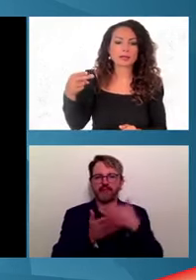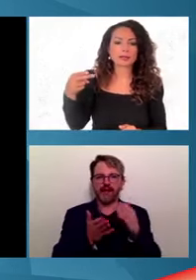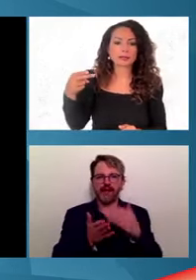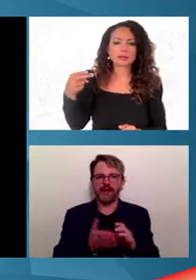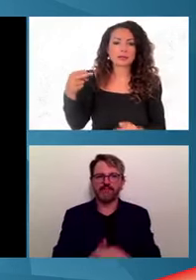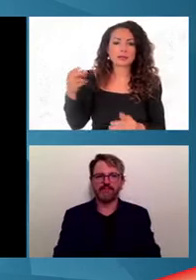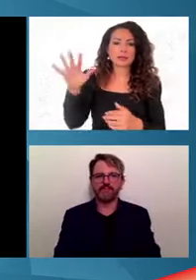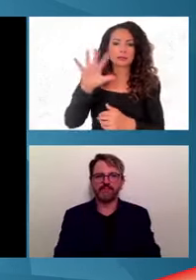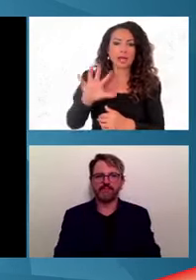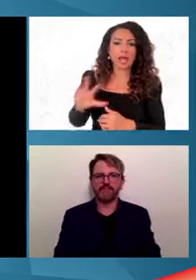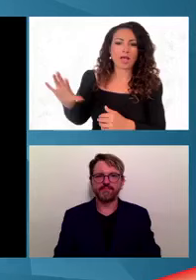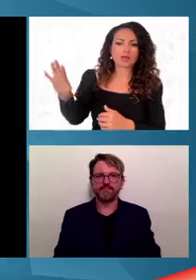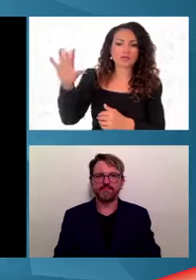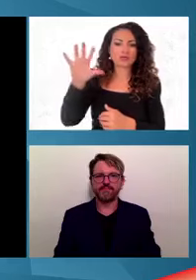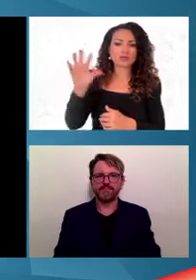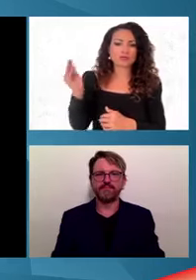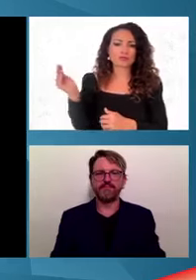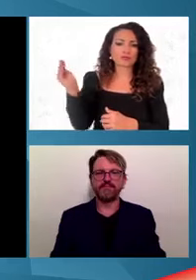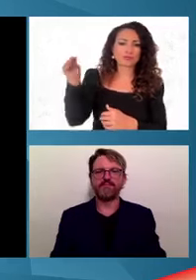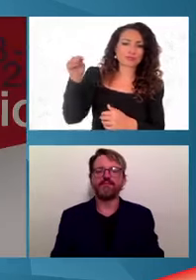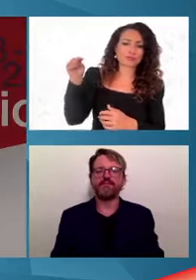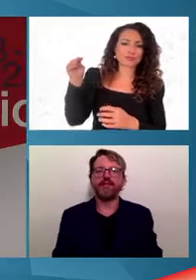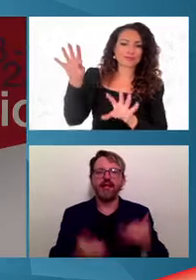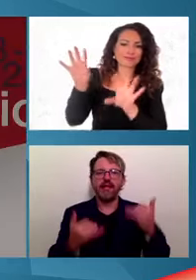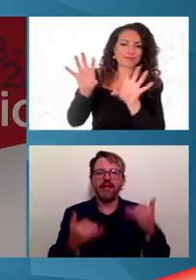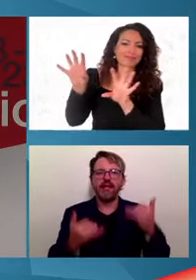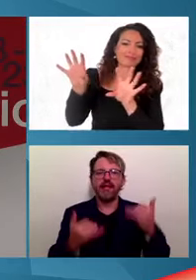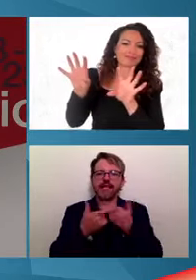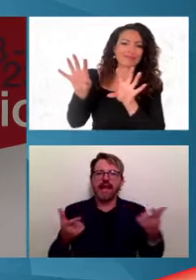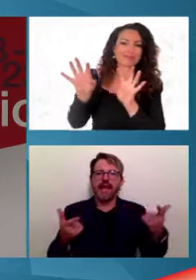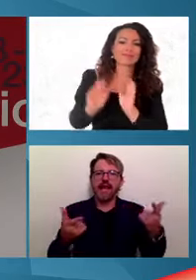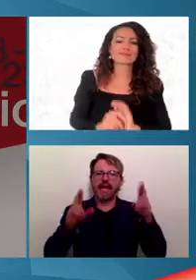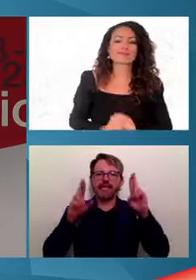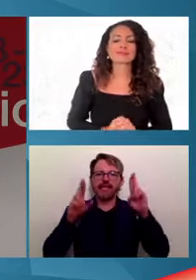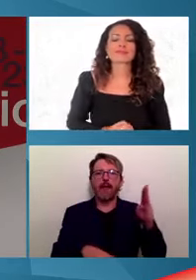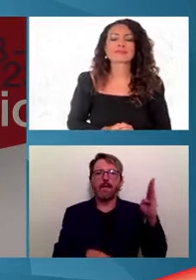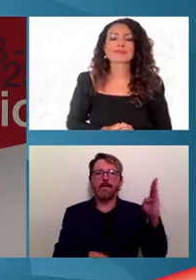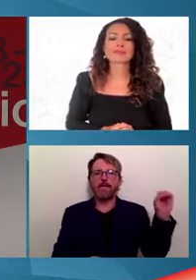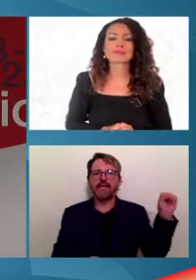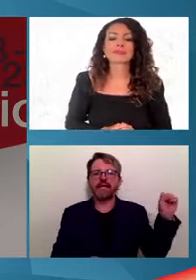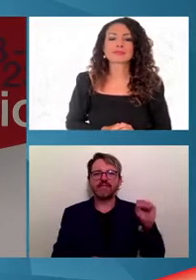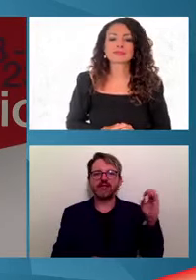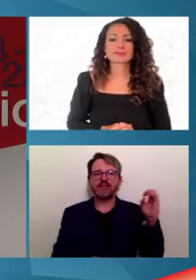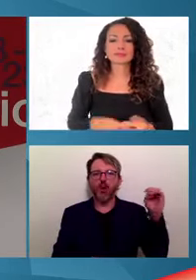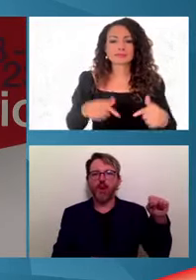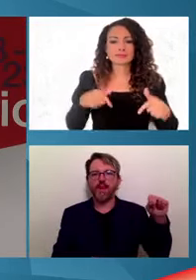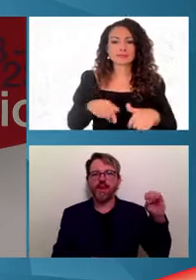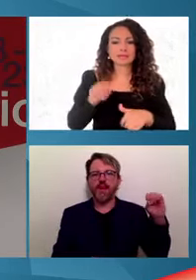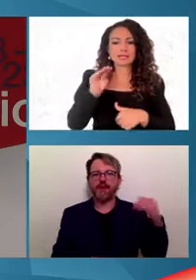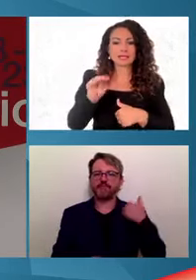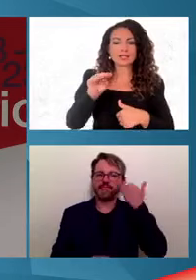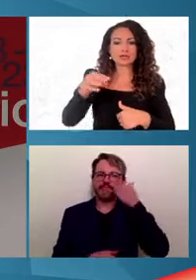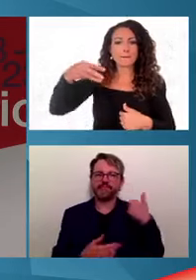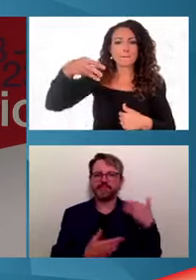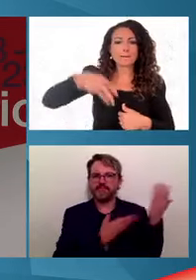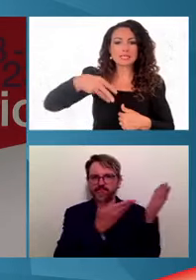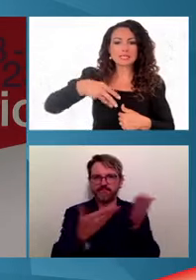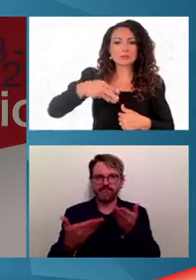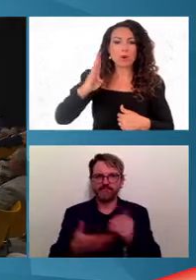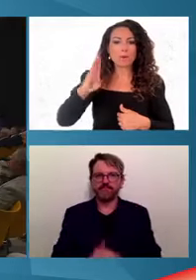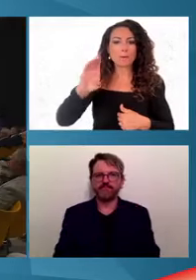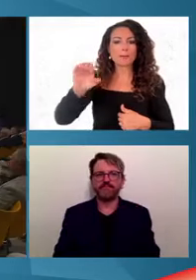reicher geworden und ich darf nun Landesrat Massimo Bessone zu mir auf die Bühne bitten.